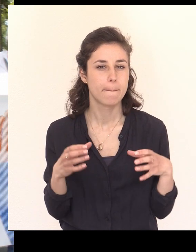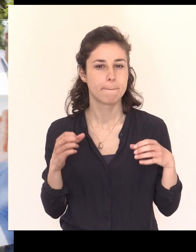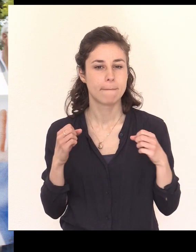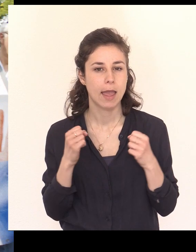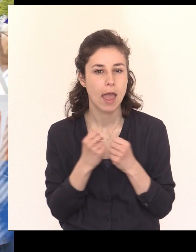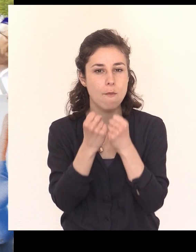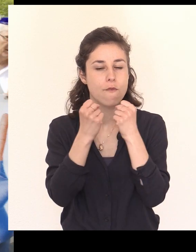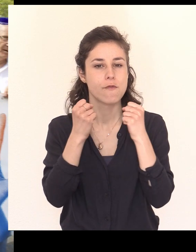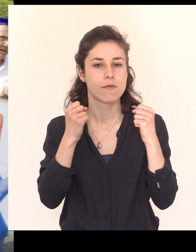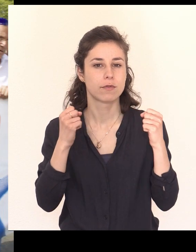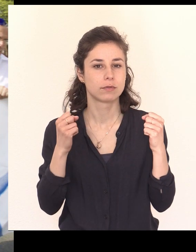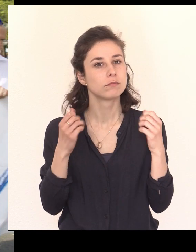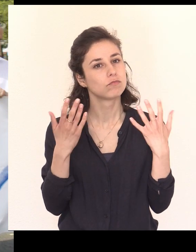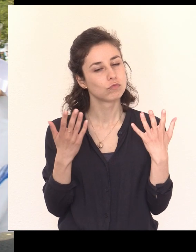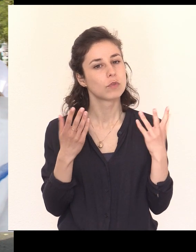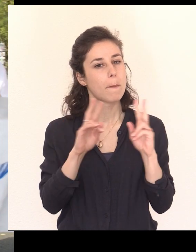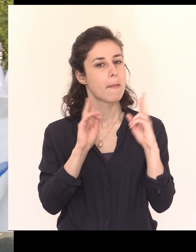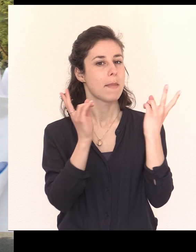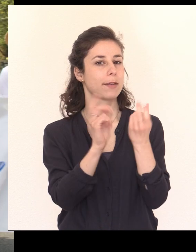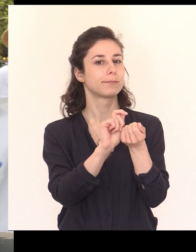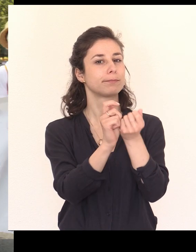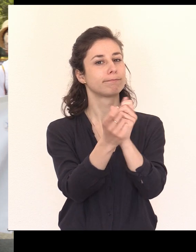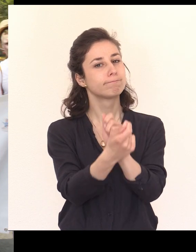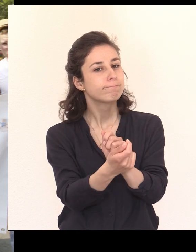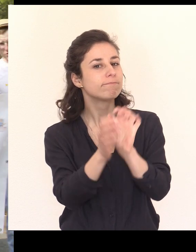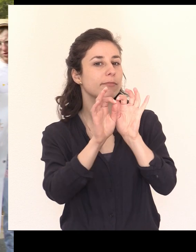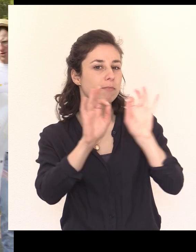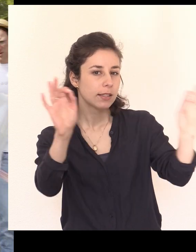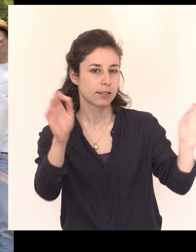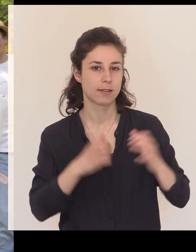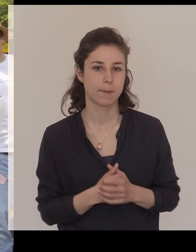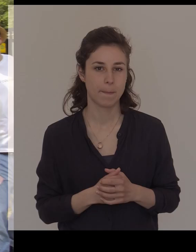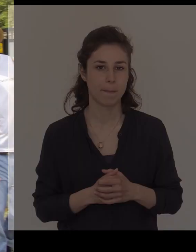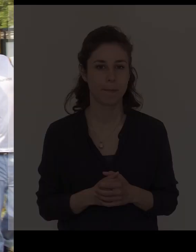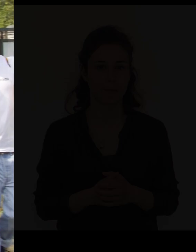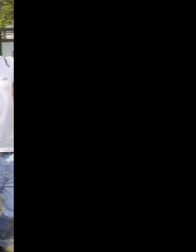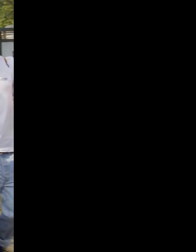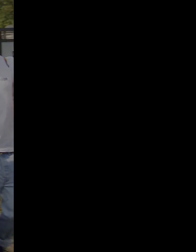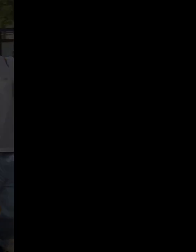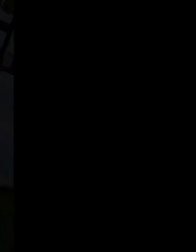zusammen an einen Strang ziehen und somit die Welt vielleicht ein bisschen besser machen.